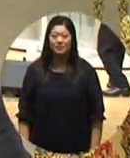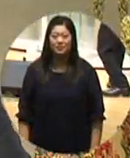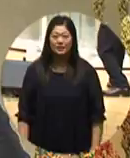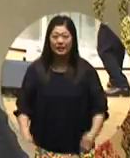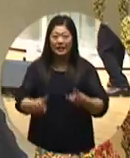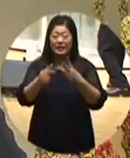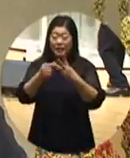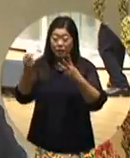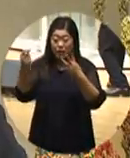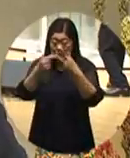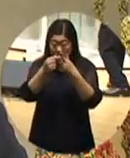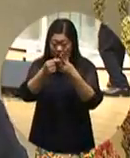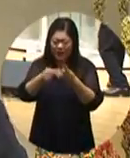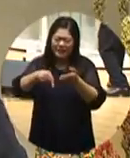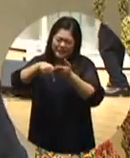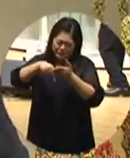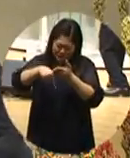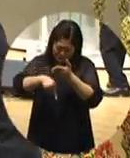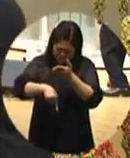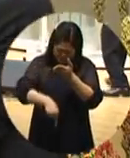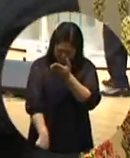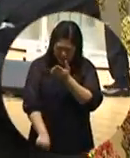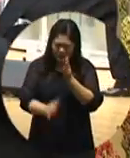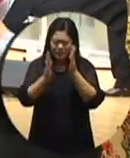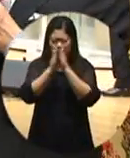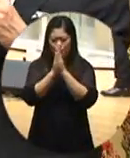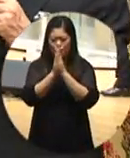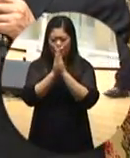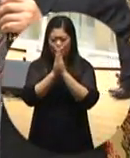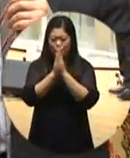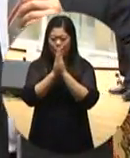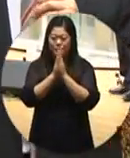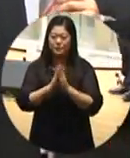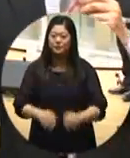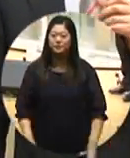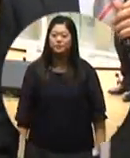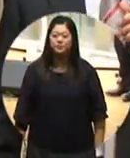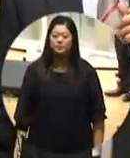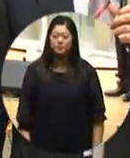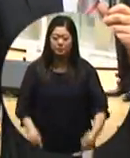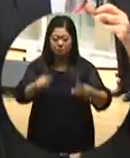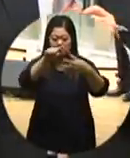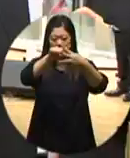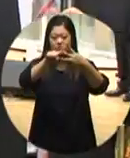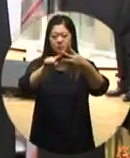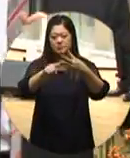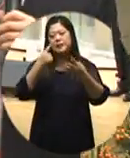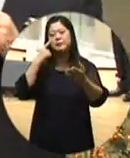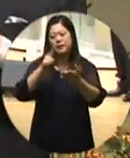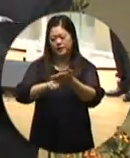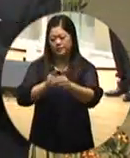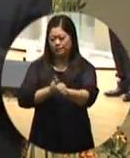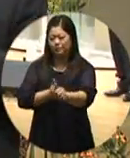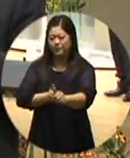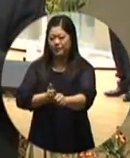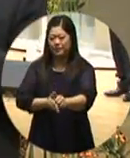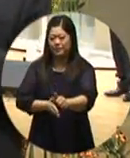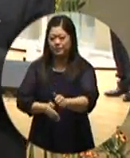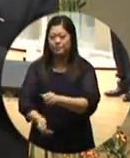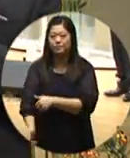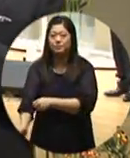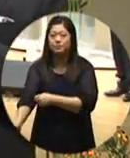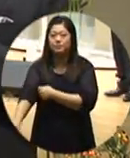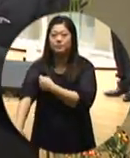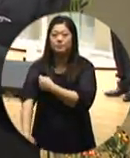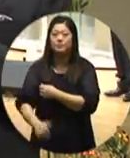깊은 기도. And also remnants for world conquest, you need to have deep prayer. 찾아내세요. You have to discover that. 우리 김건우 선수